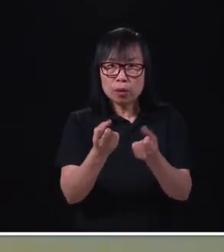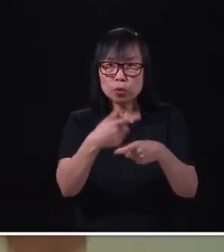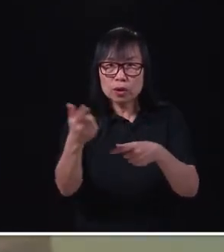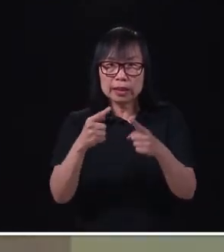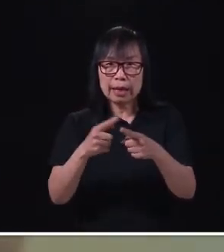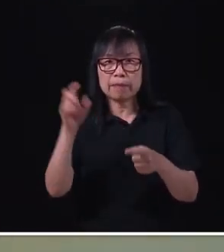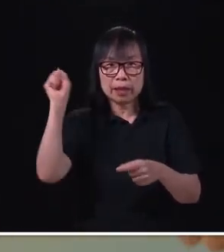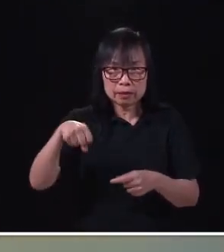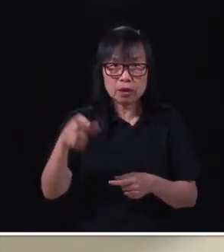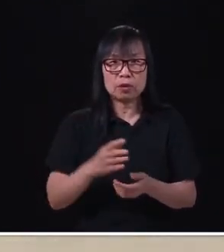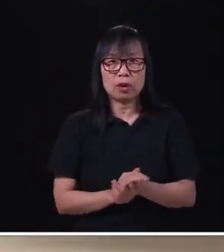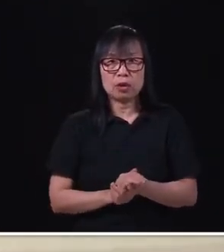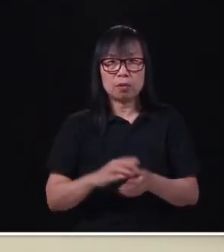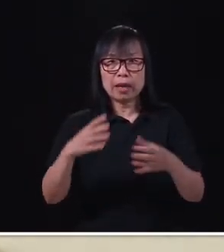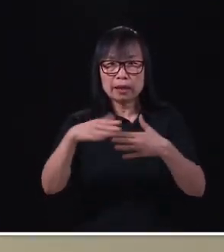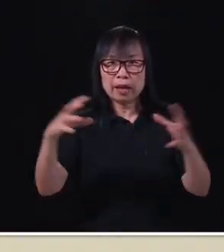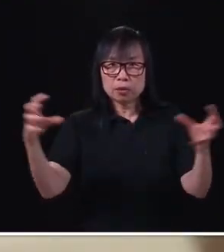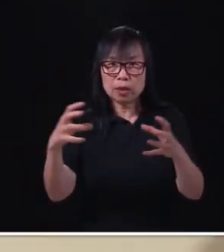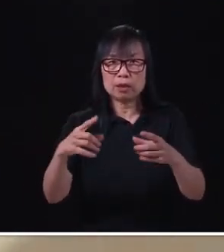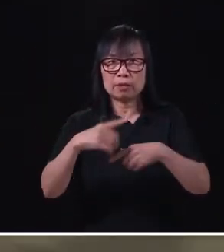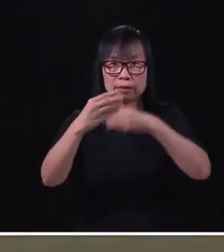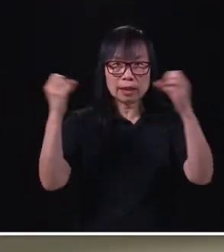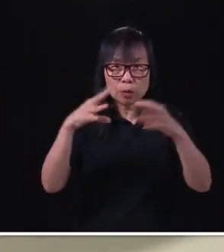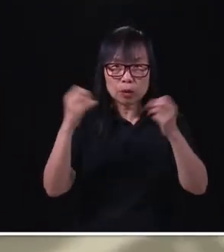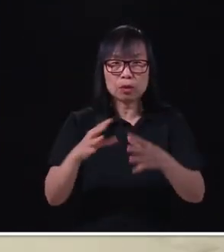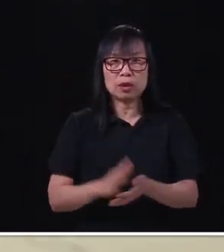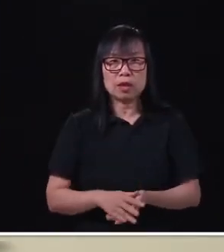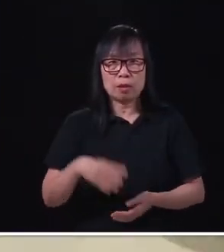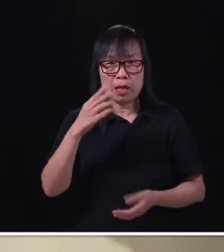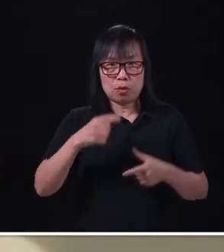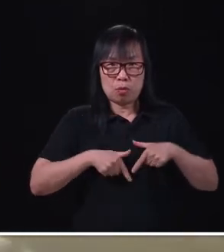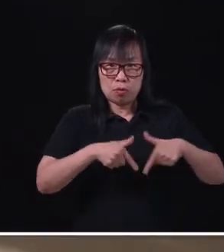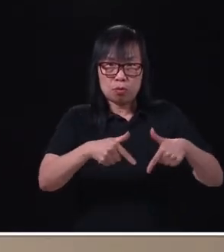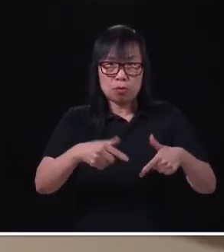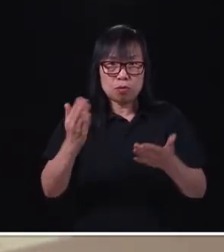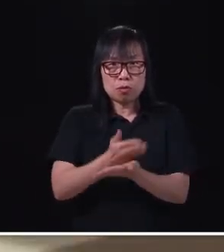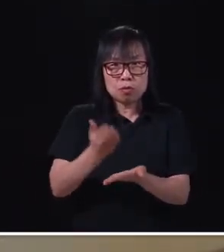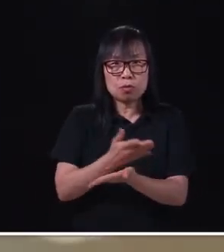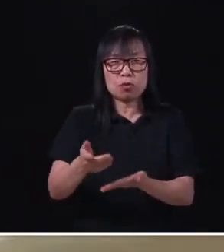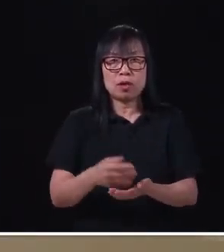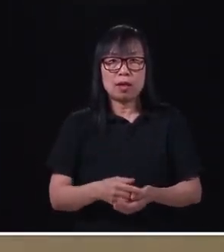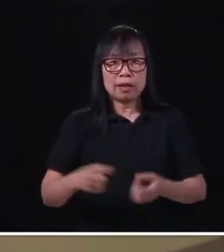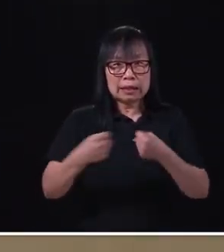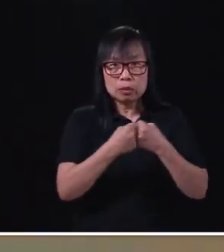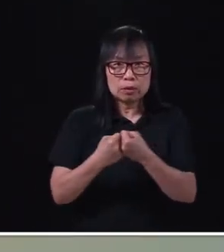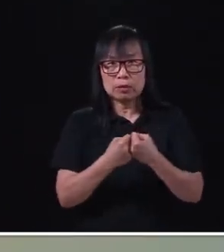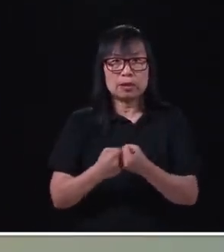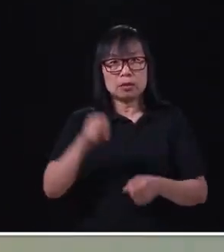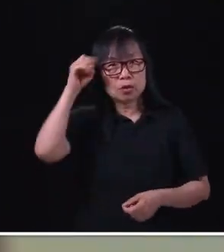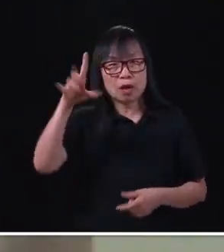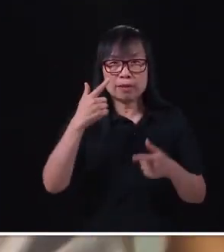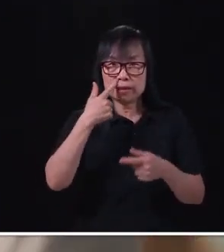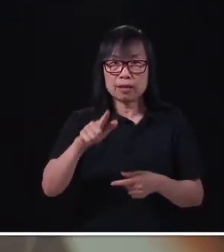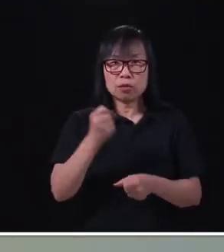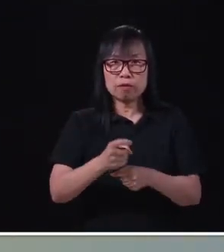同，同埋能够和族群沟通，亦都是勇于尝试的生活态度。而挑战、创